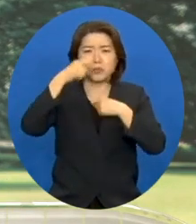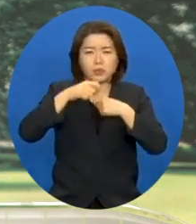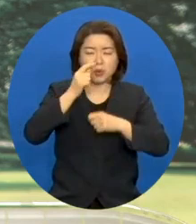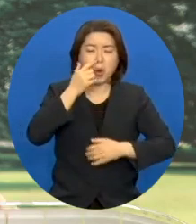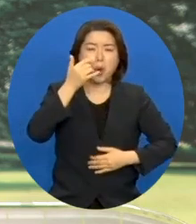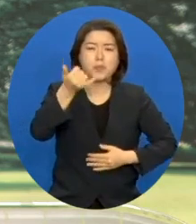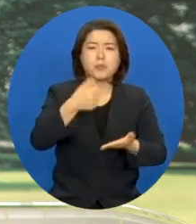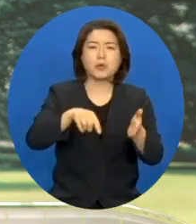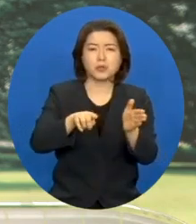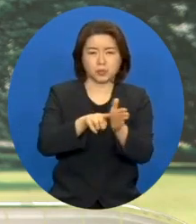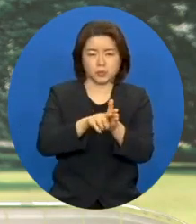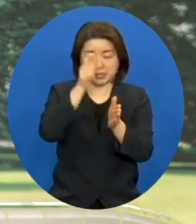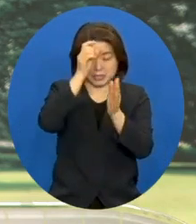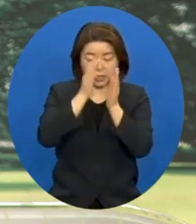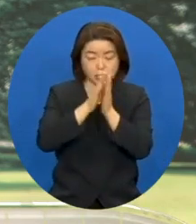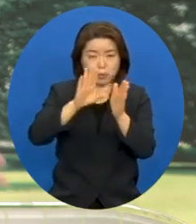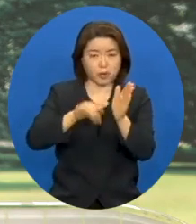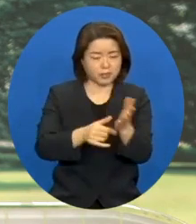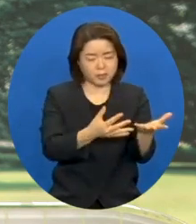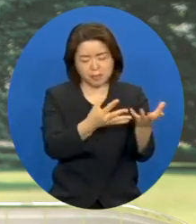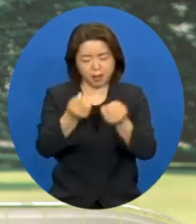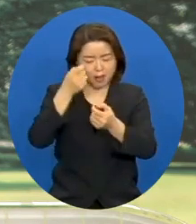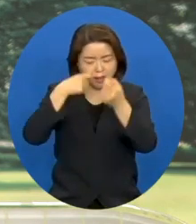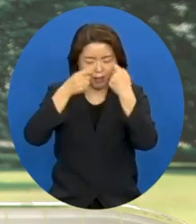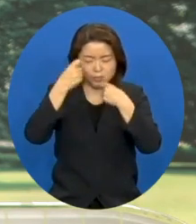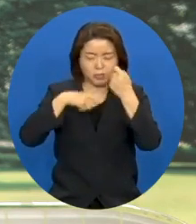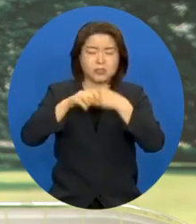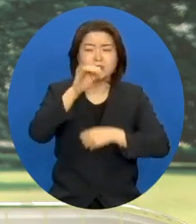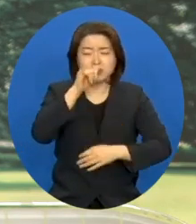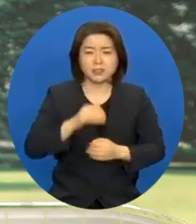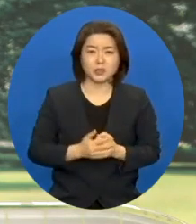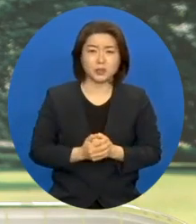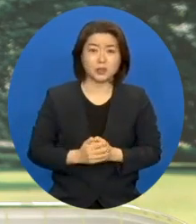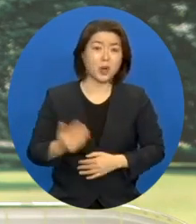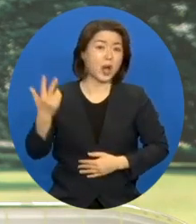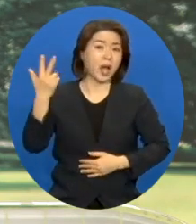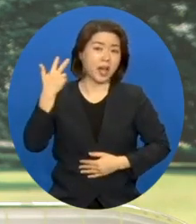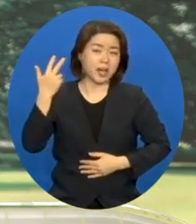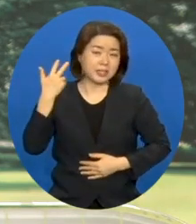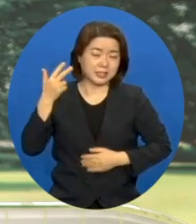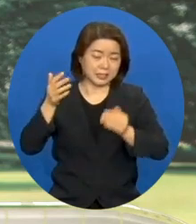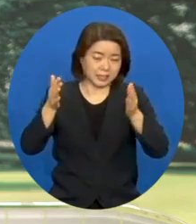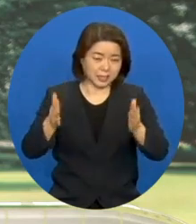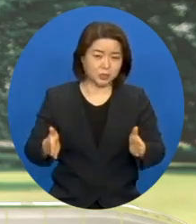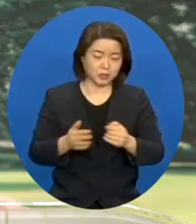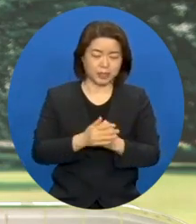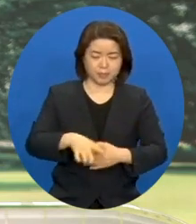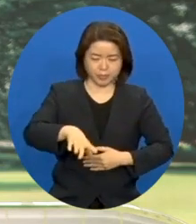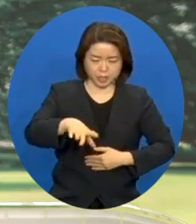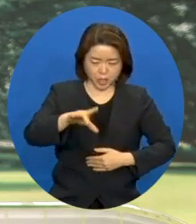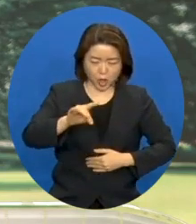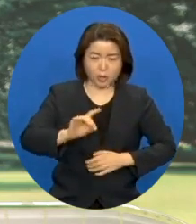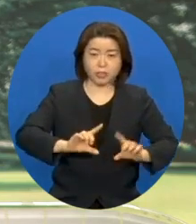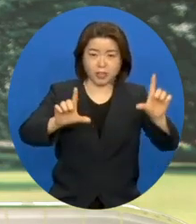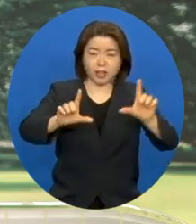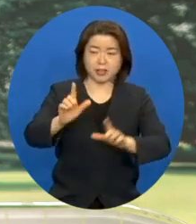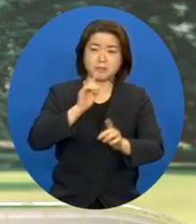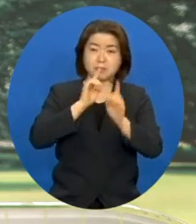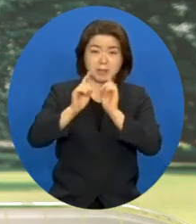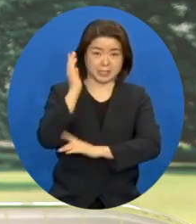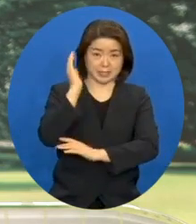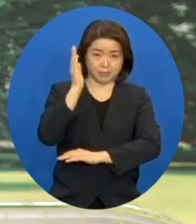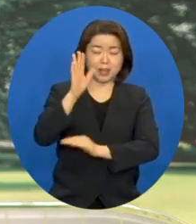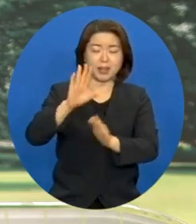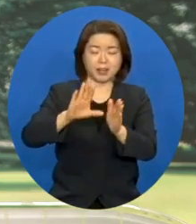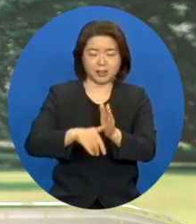그렇게 울더라고요. 지난 주간 특별 새벽 기도회 때도 첫째 날 말씀을 전하러 갔는데